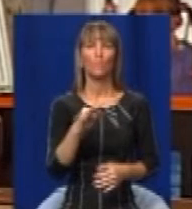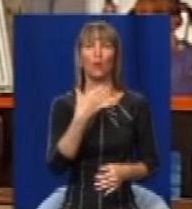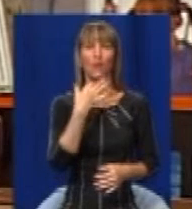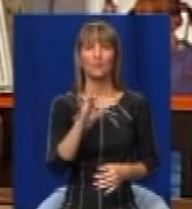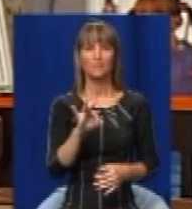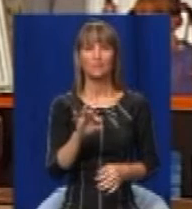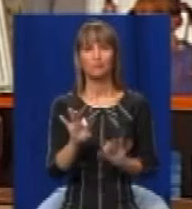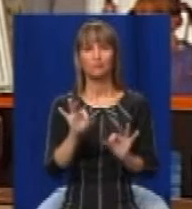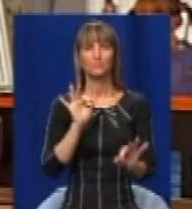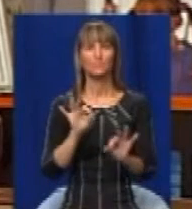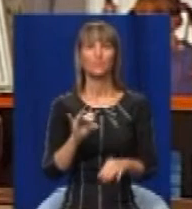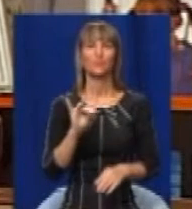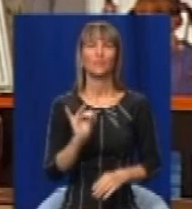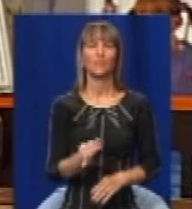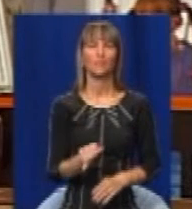і,